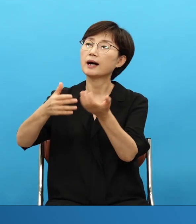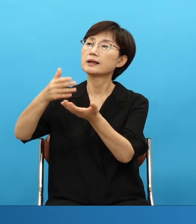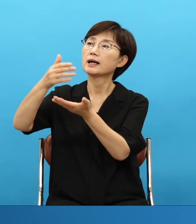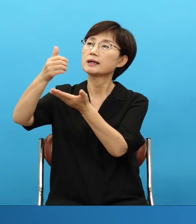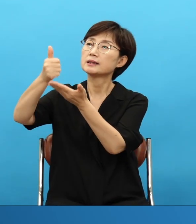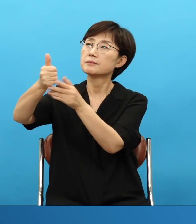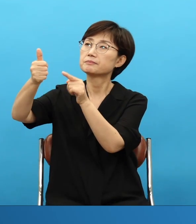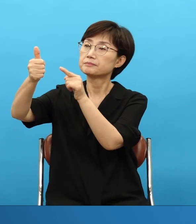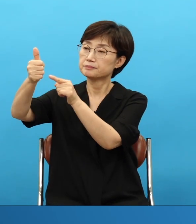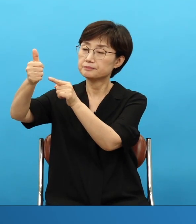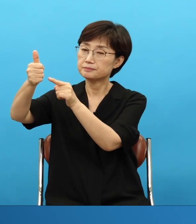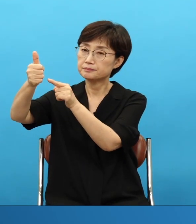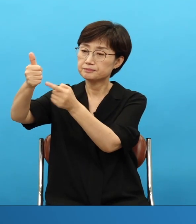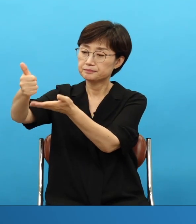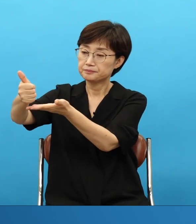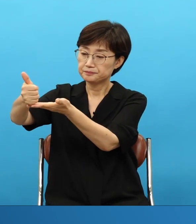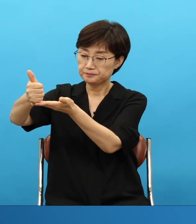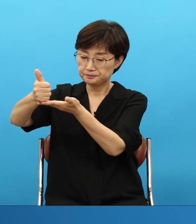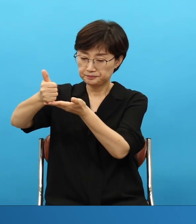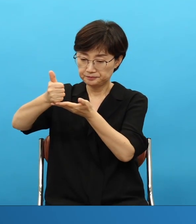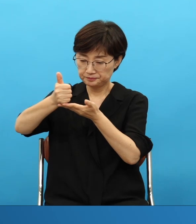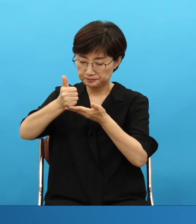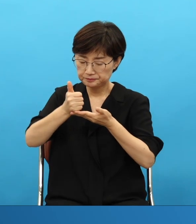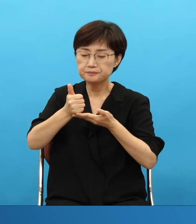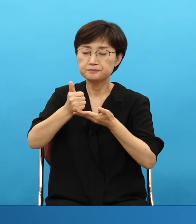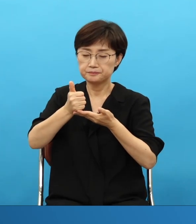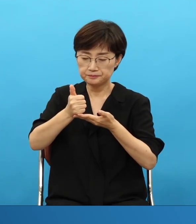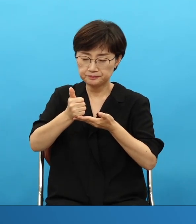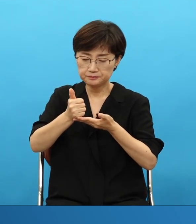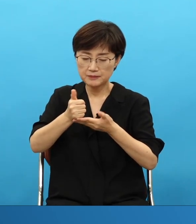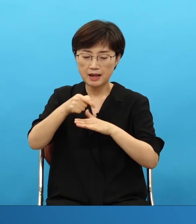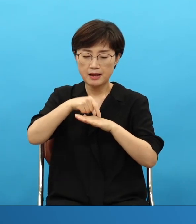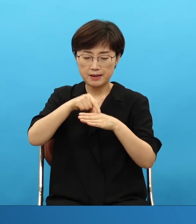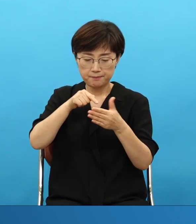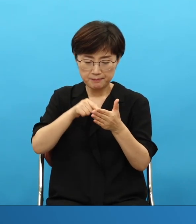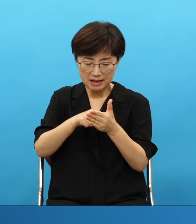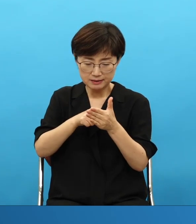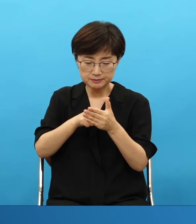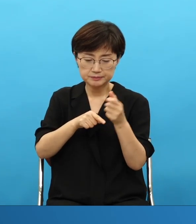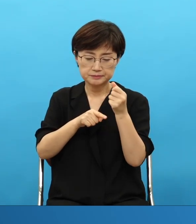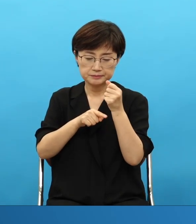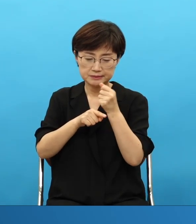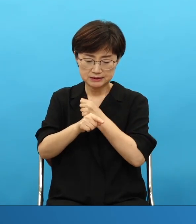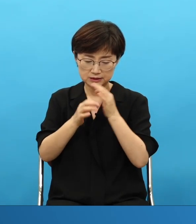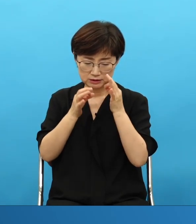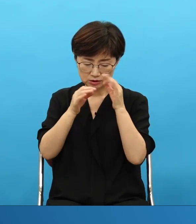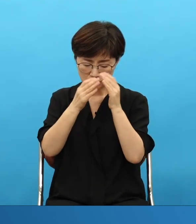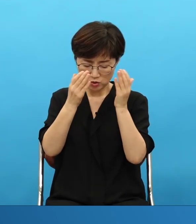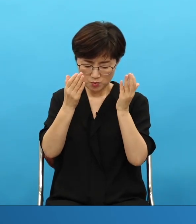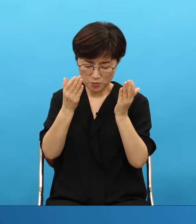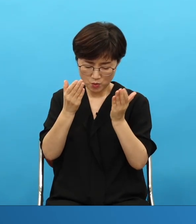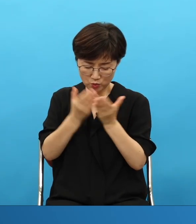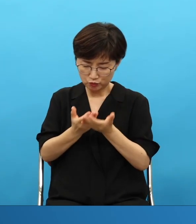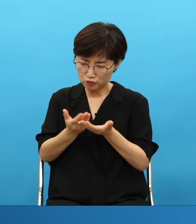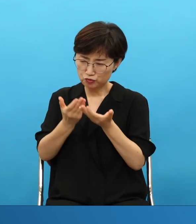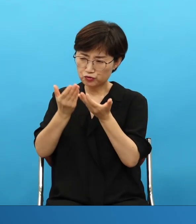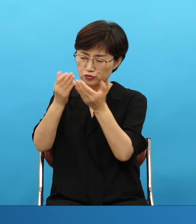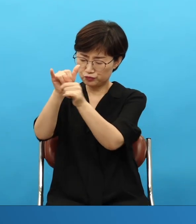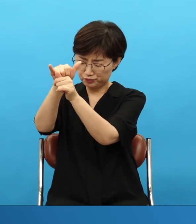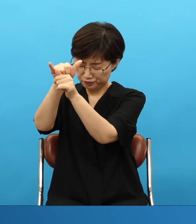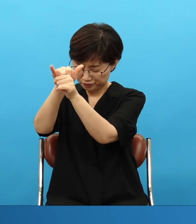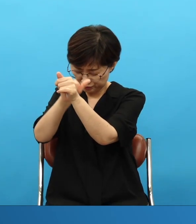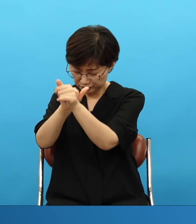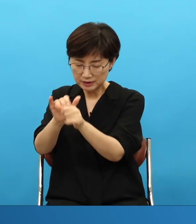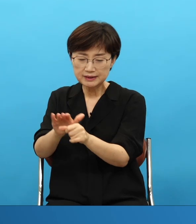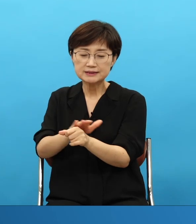네 힘, 마음, 뜻, 정성을 다하여 사랑해라. So you must love the Lord your God with all your heart, all your mind, all